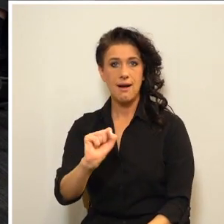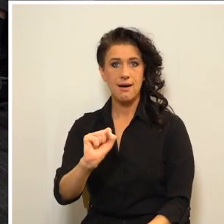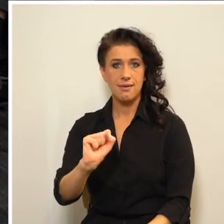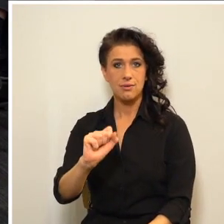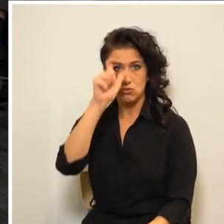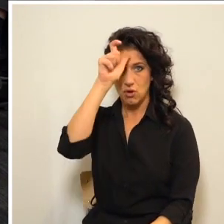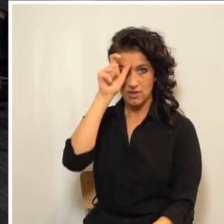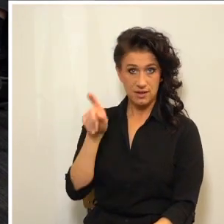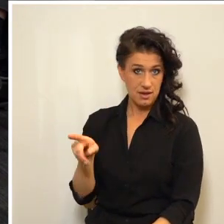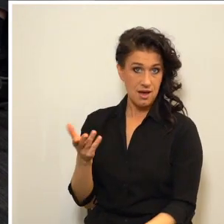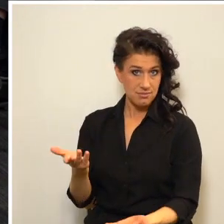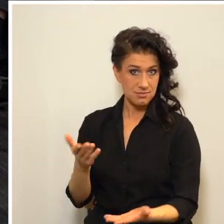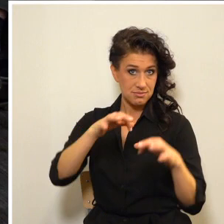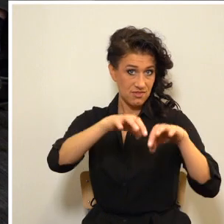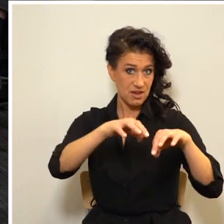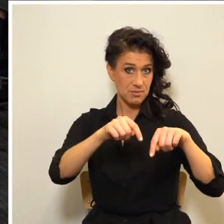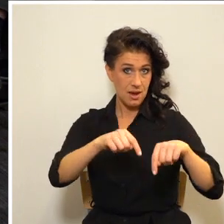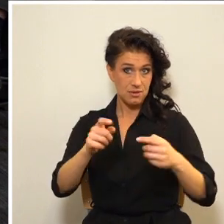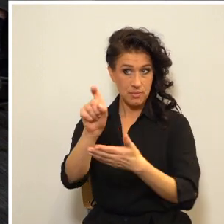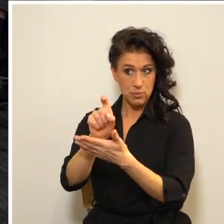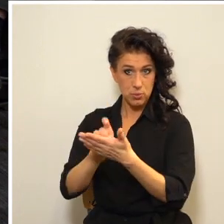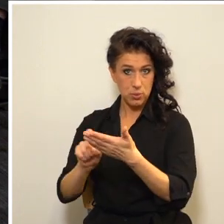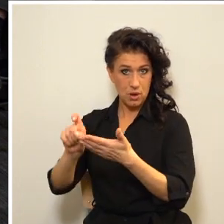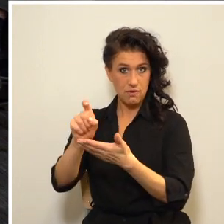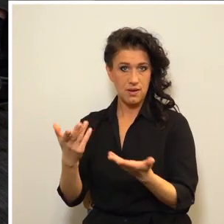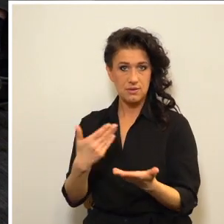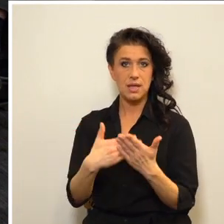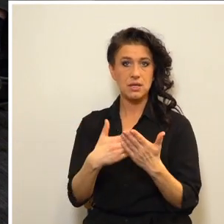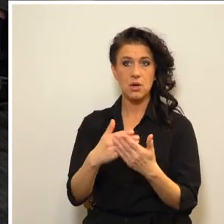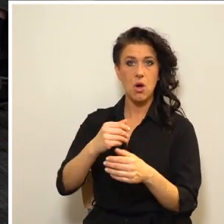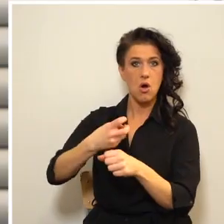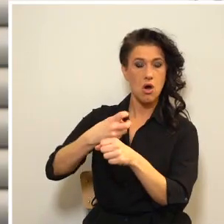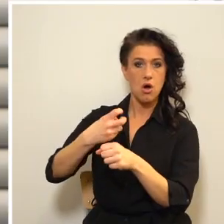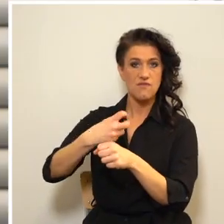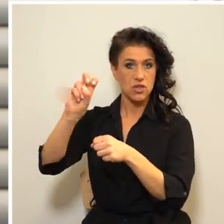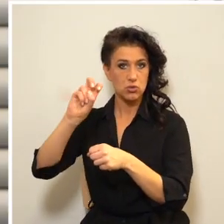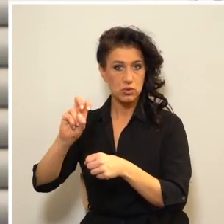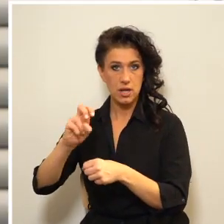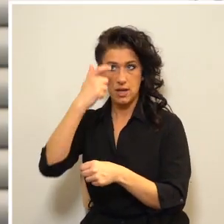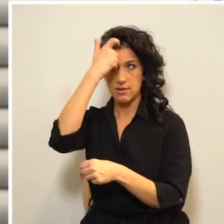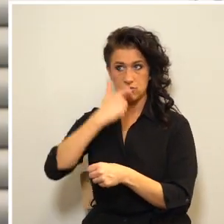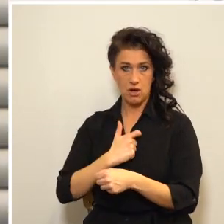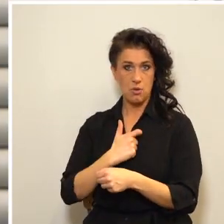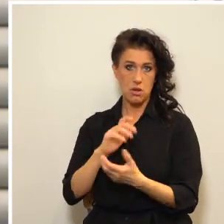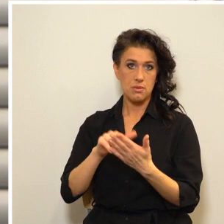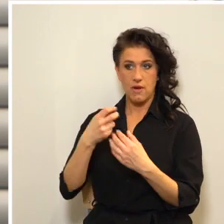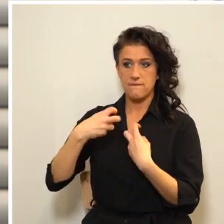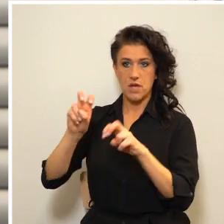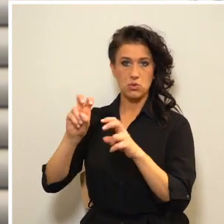eliminuje to co powiedział Pan profesor wszystkie ewentualne odrzuty i immunosupresyjne